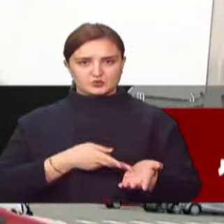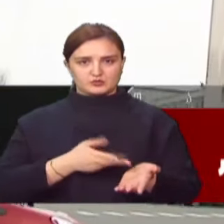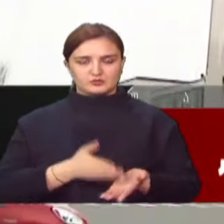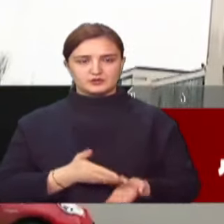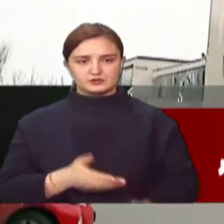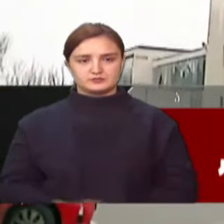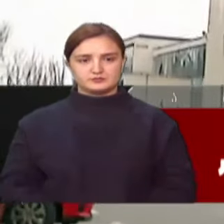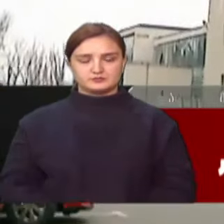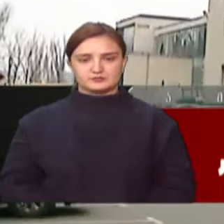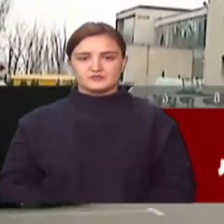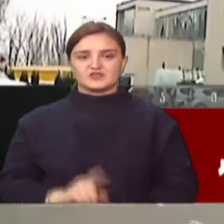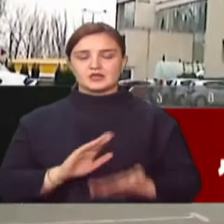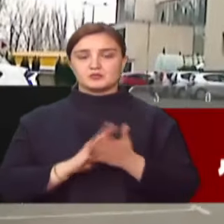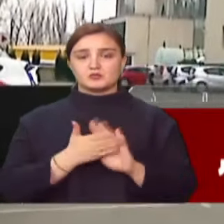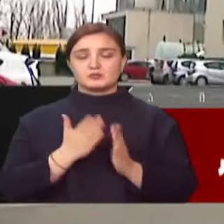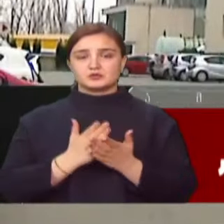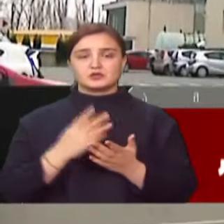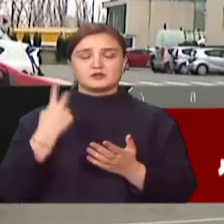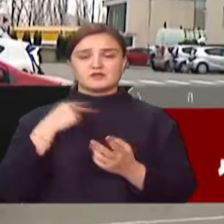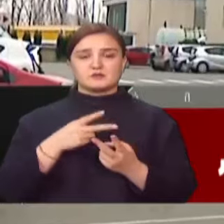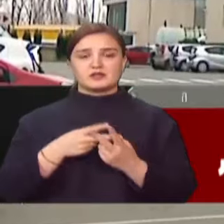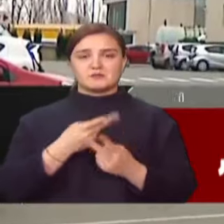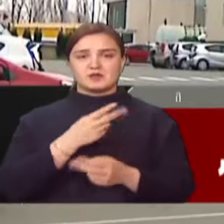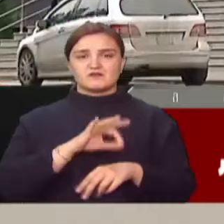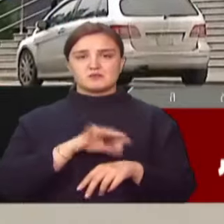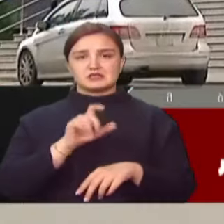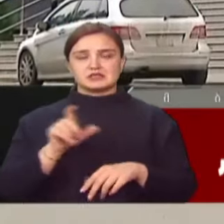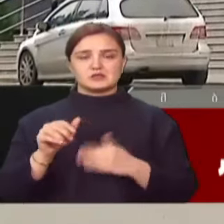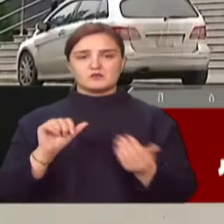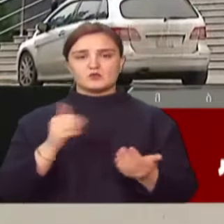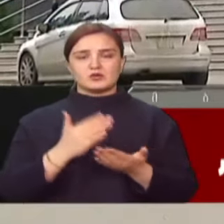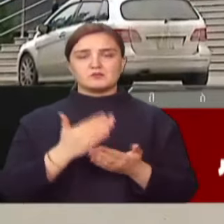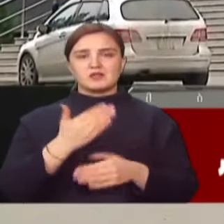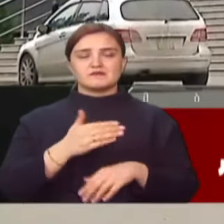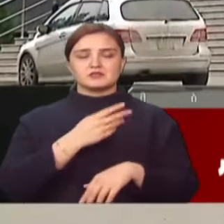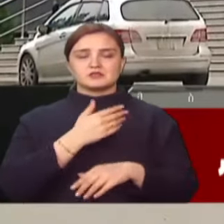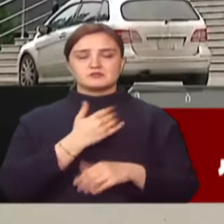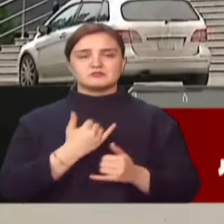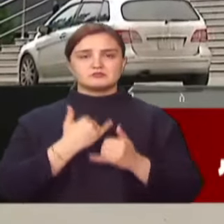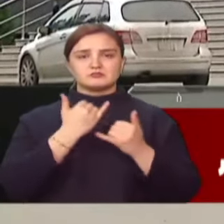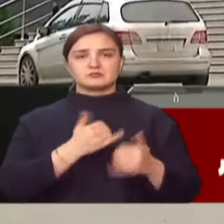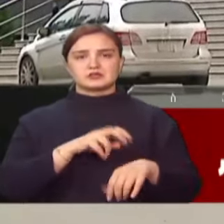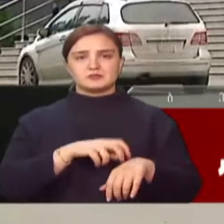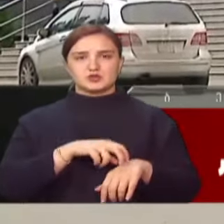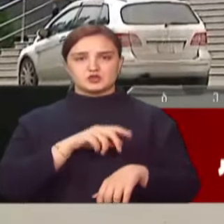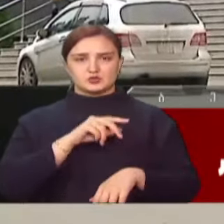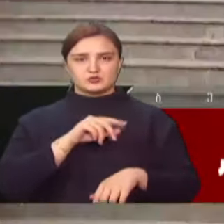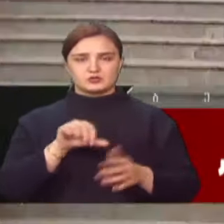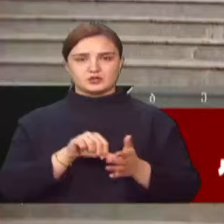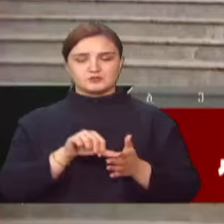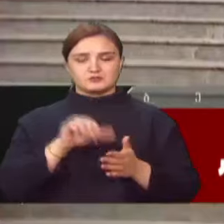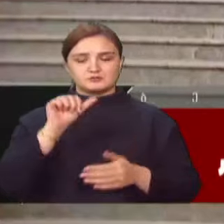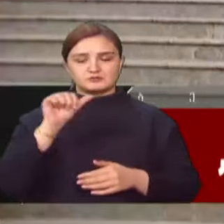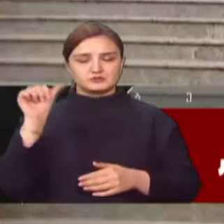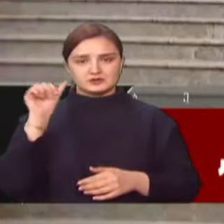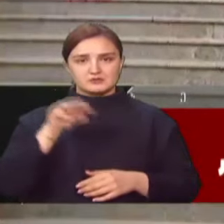Rapirobe imყოფებიან პატიმარი პაციენტები კლინიკა ვივა მეჩი და როგორია მათთვის გაწეული სამედიცინო დახმარება გასული წლის მარტში საქართველოში